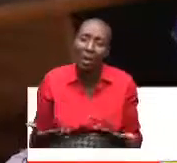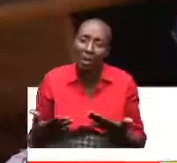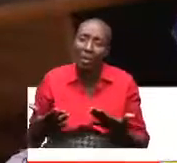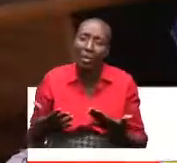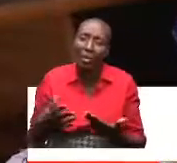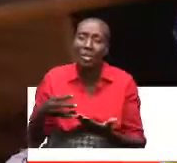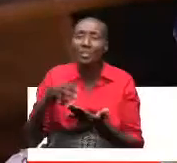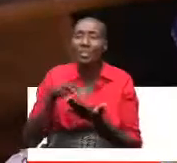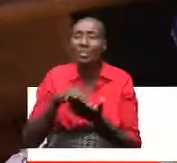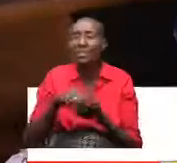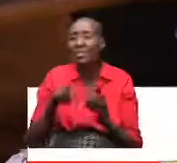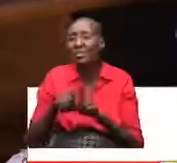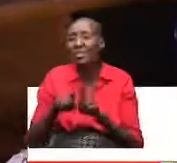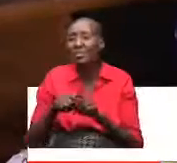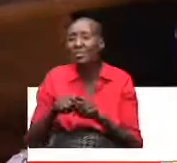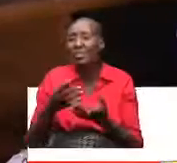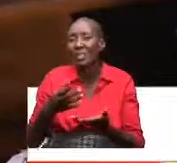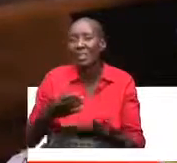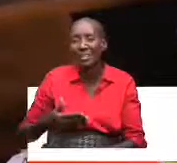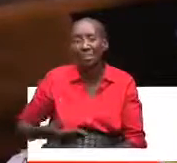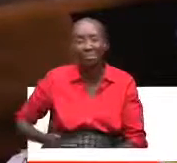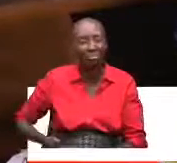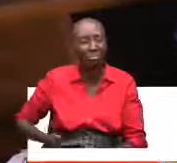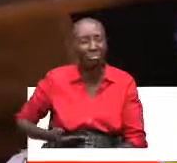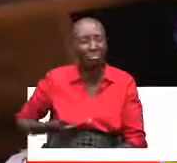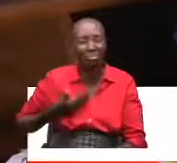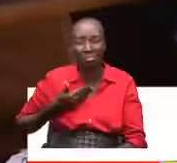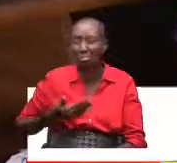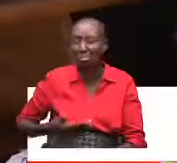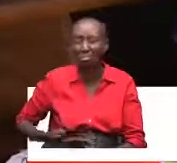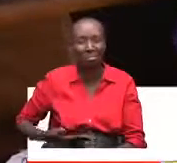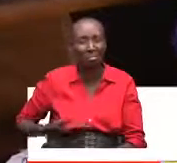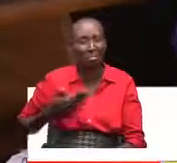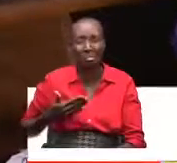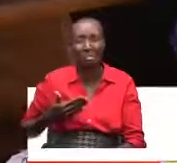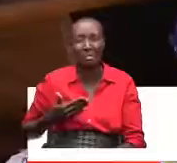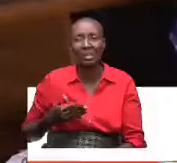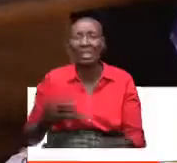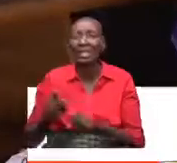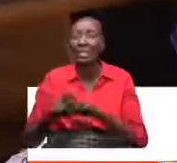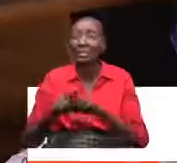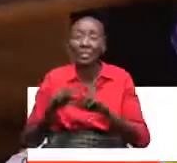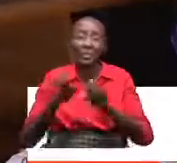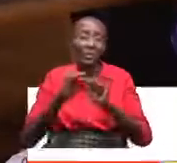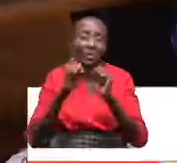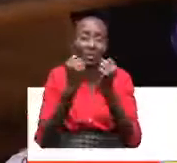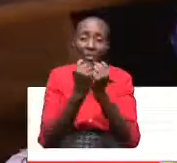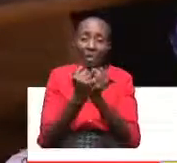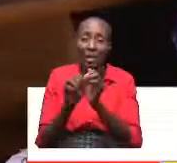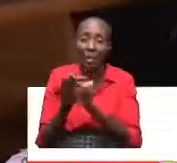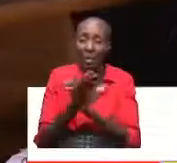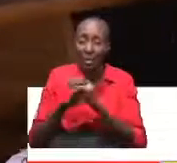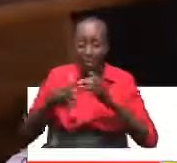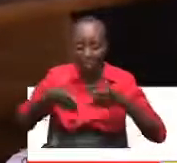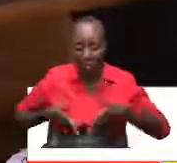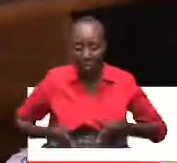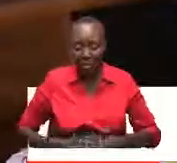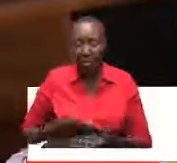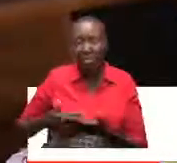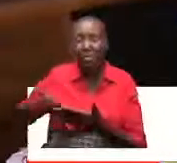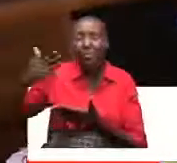hali na inafanya ninasikia vibaya, najihisi vibaya. Sasa na pia society, mahali ambapo nilizaliwa wakati